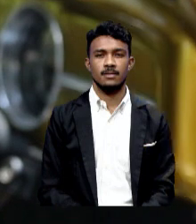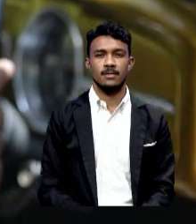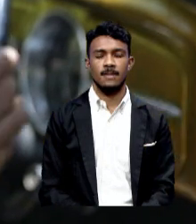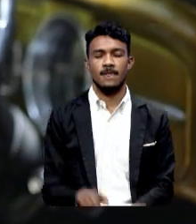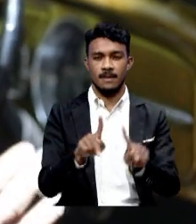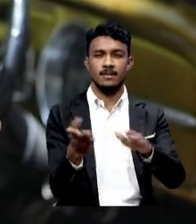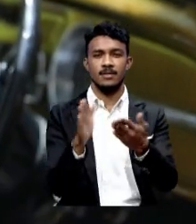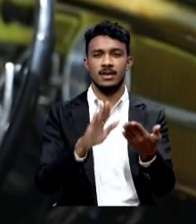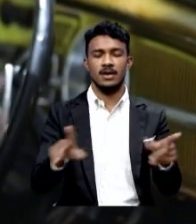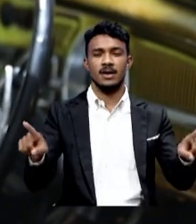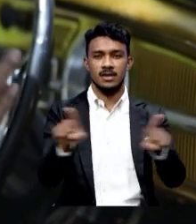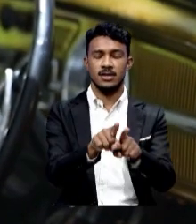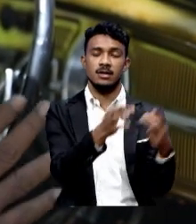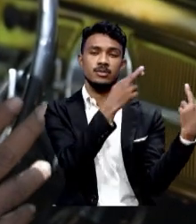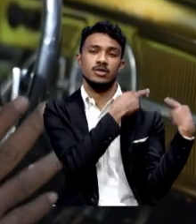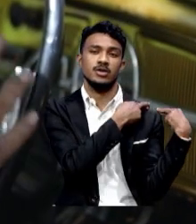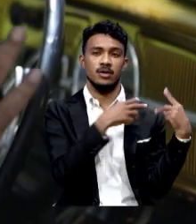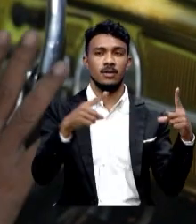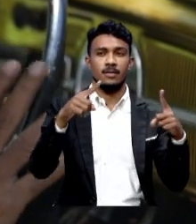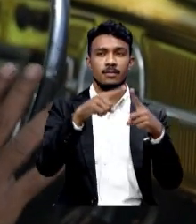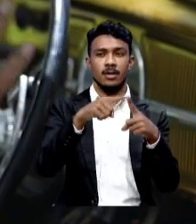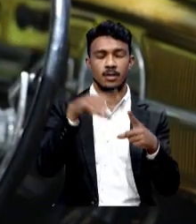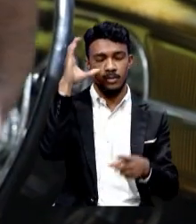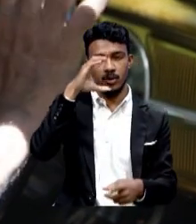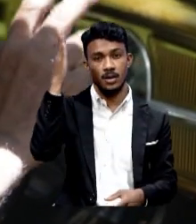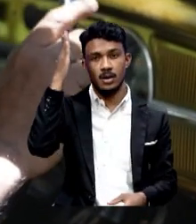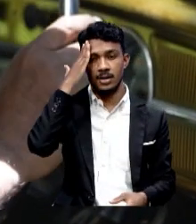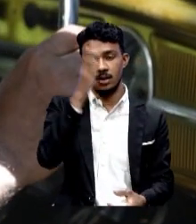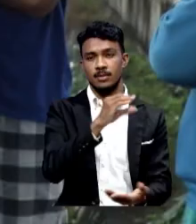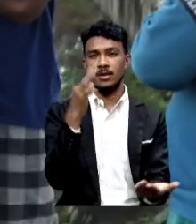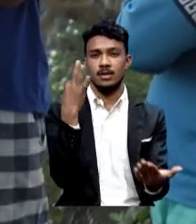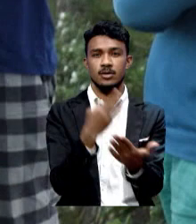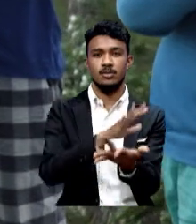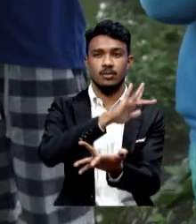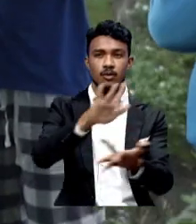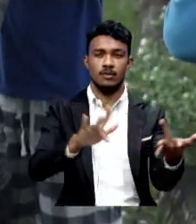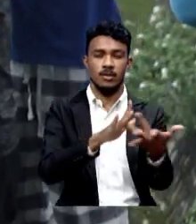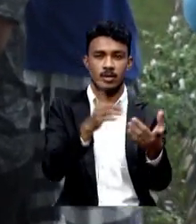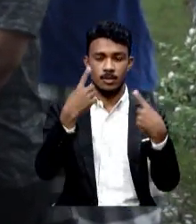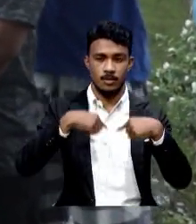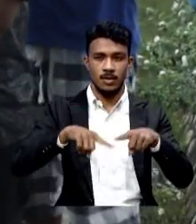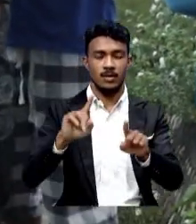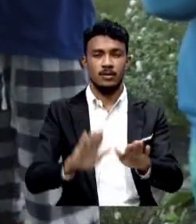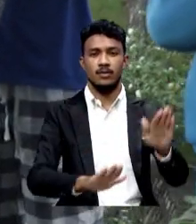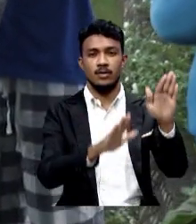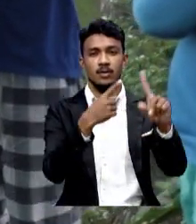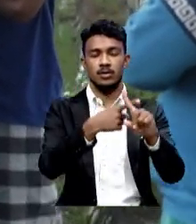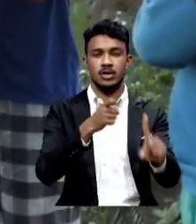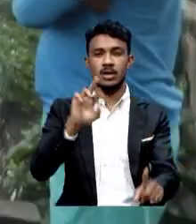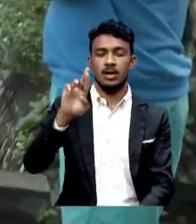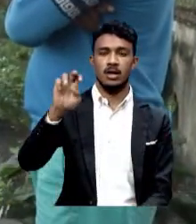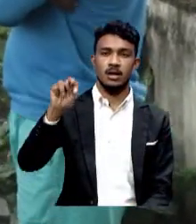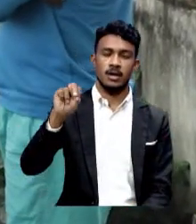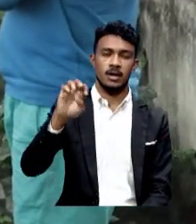Matebian mos nuda responsável ba operasional no logistika movimento fila ba base husi renetil iha Los